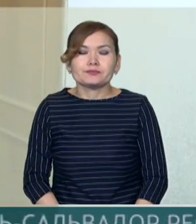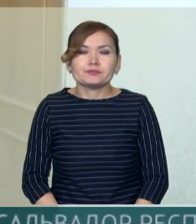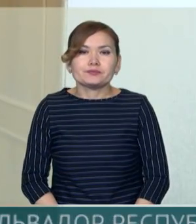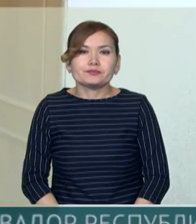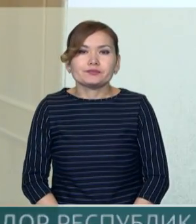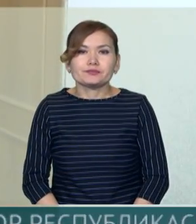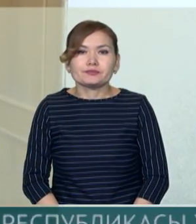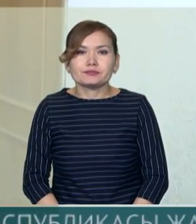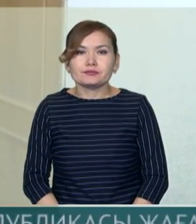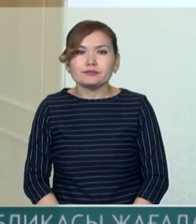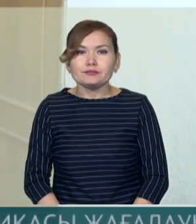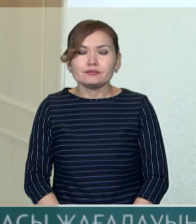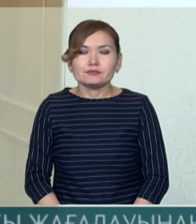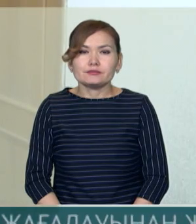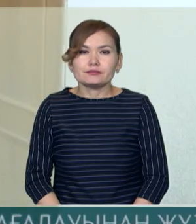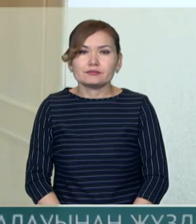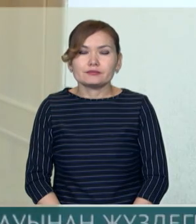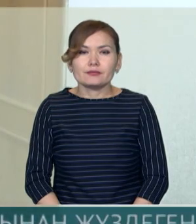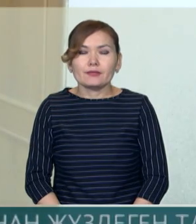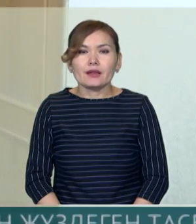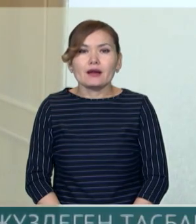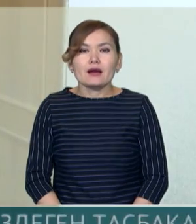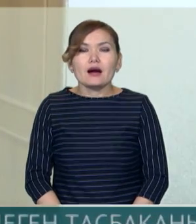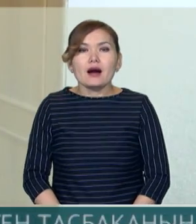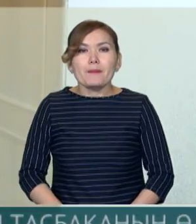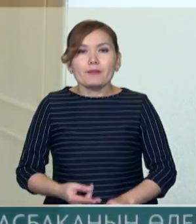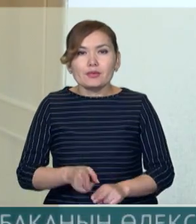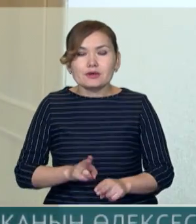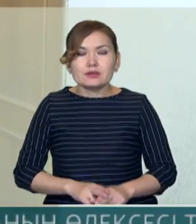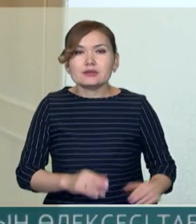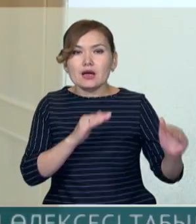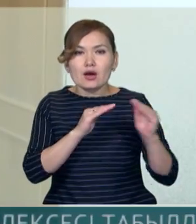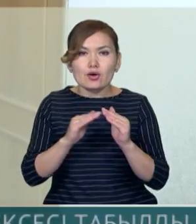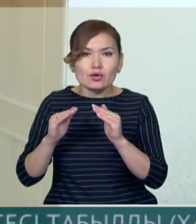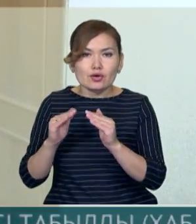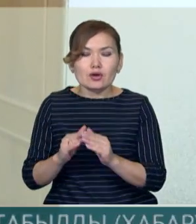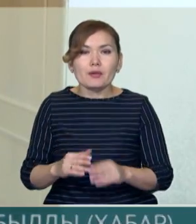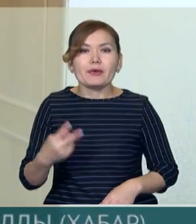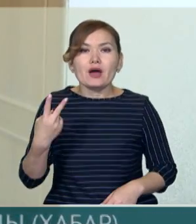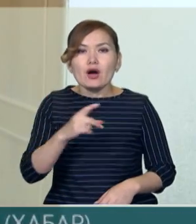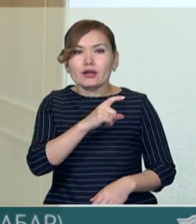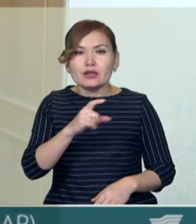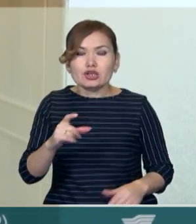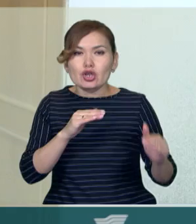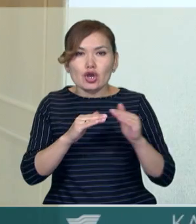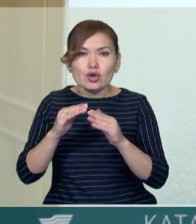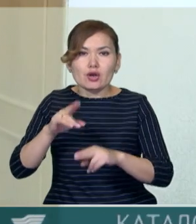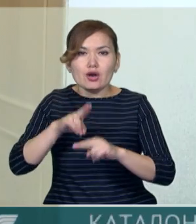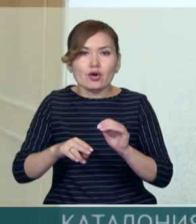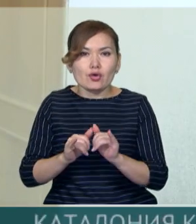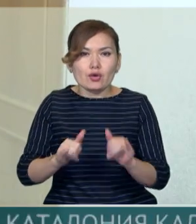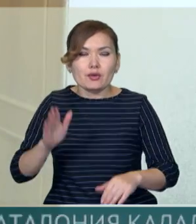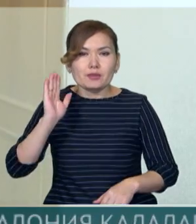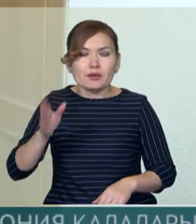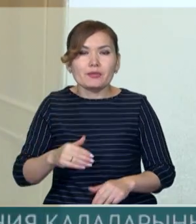Там строится 12 таунхаузов. Бірінші қатарына 2 қабатты 12 таунхауз түсіп жатыр. Арғы жағында жеке үйлер